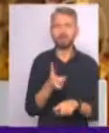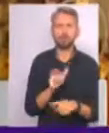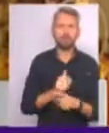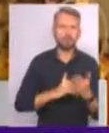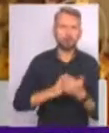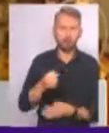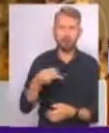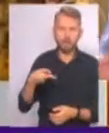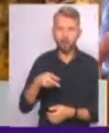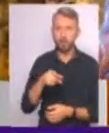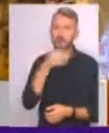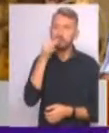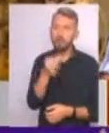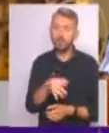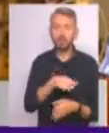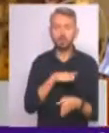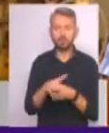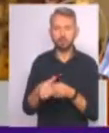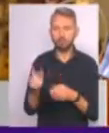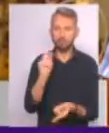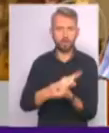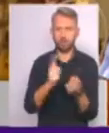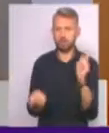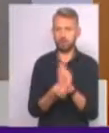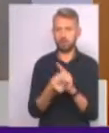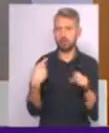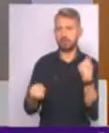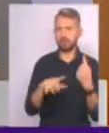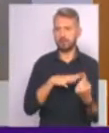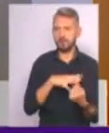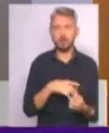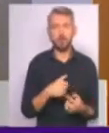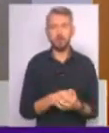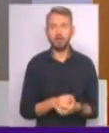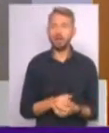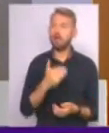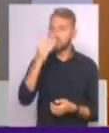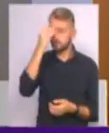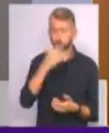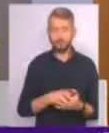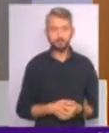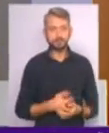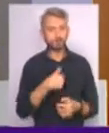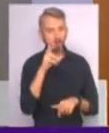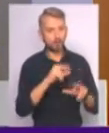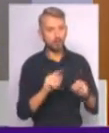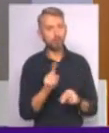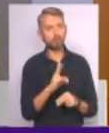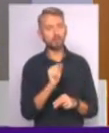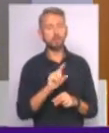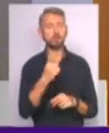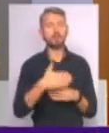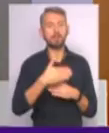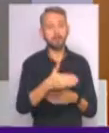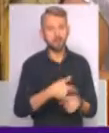високого класу, відповідали абсолютно протилежні речі. Ви знаєте, я вважаю, от як, яка ваша думка? Да, на першому етапі